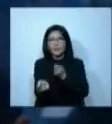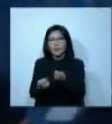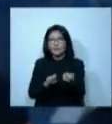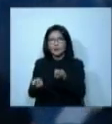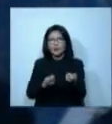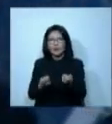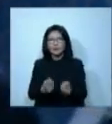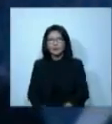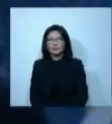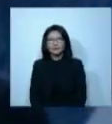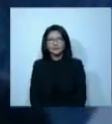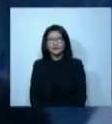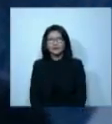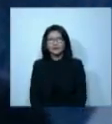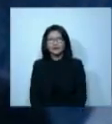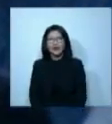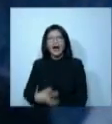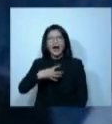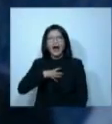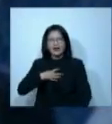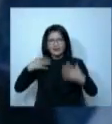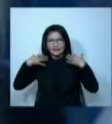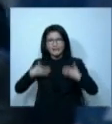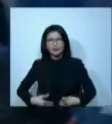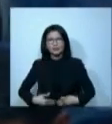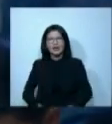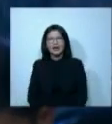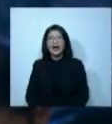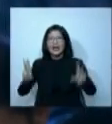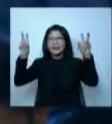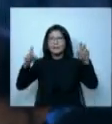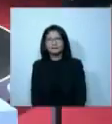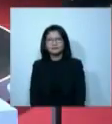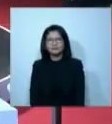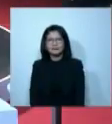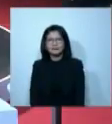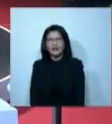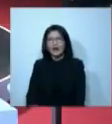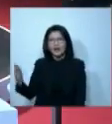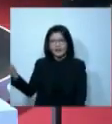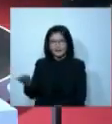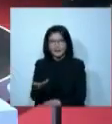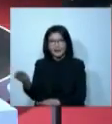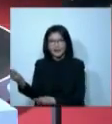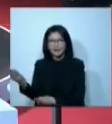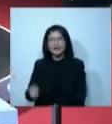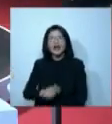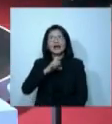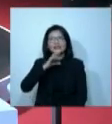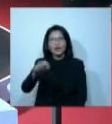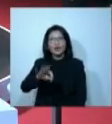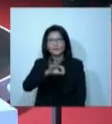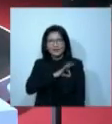di otak atau bawah sadar dari ketiga capres itu. Sehingga ketika mengungkapkannya ya menjadi lebih enak gitu. Biasanya seperti